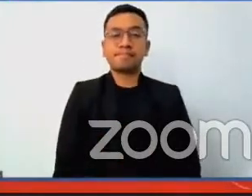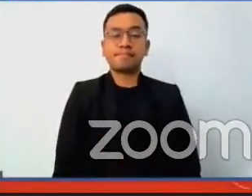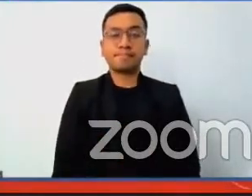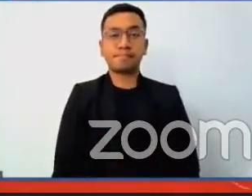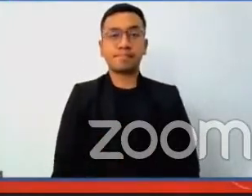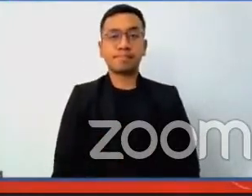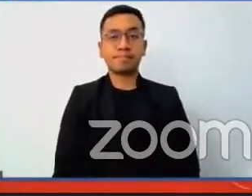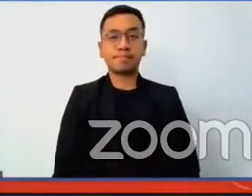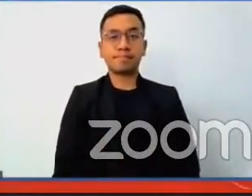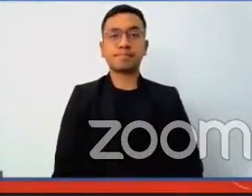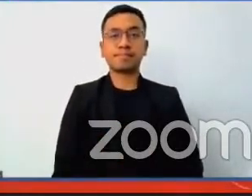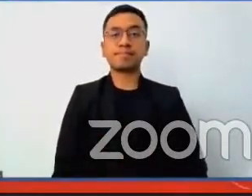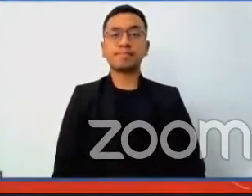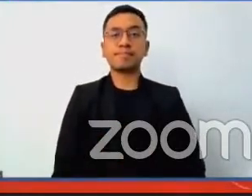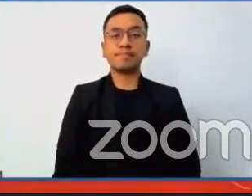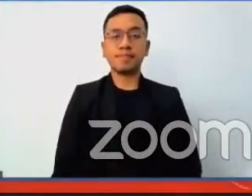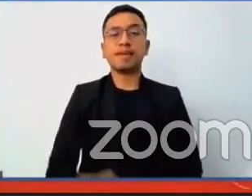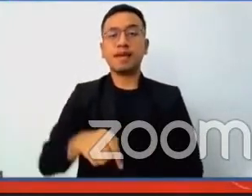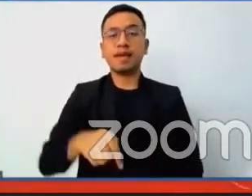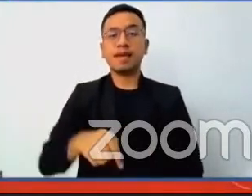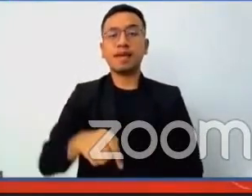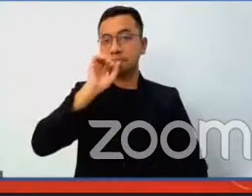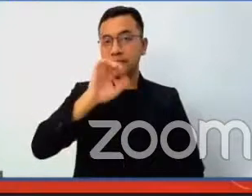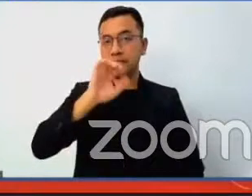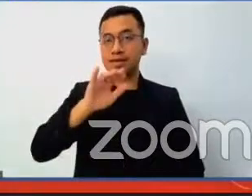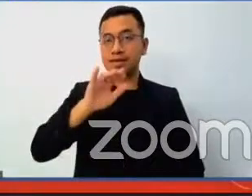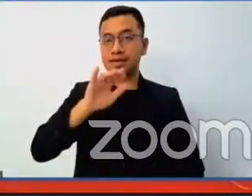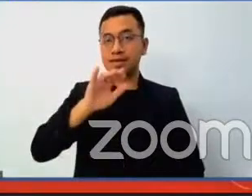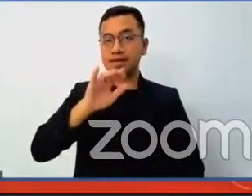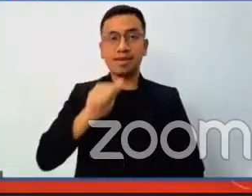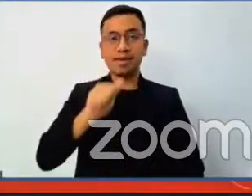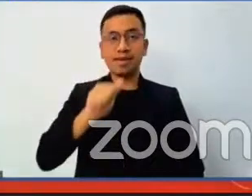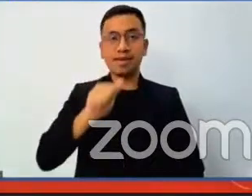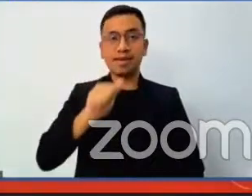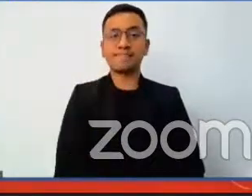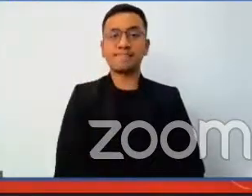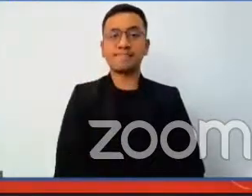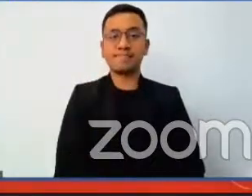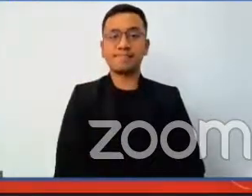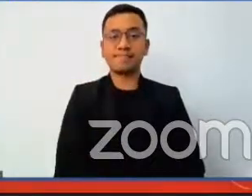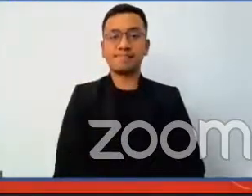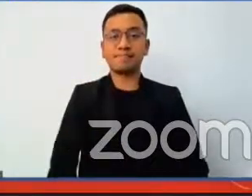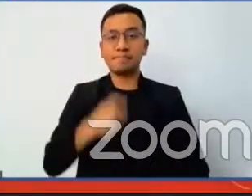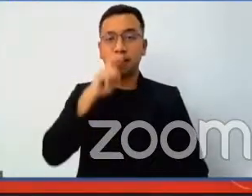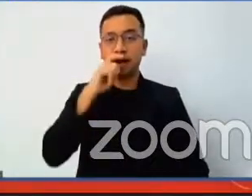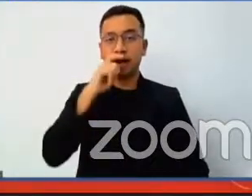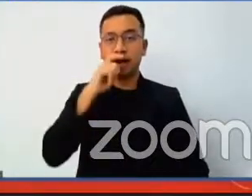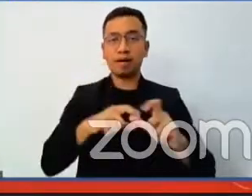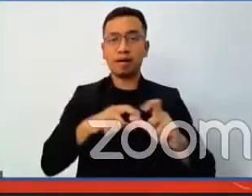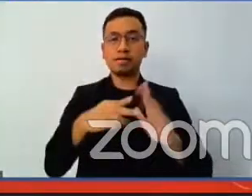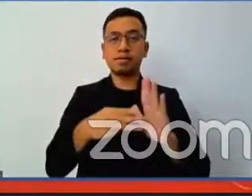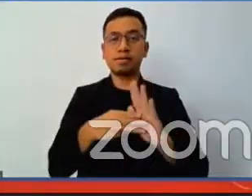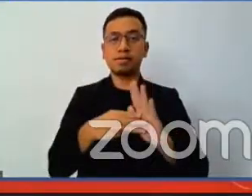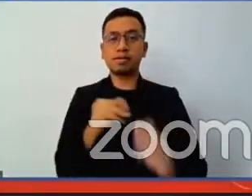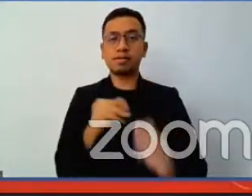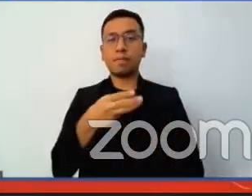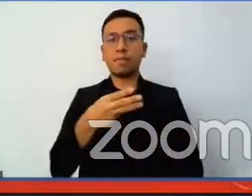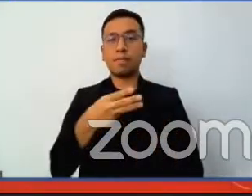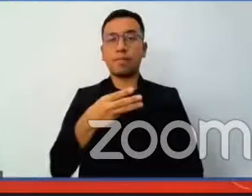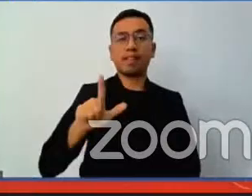dan disampaikan sambutan oleh yang pertama Bapak Samuel Abrijani Pangrepan